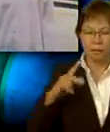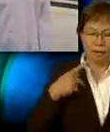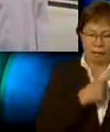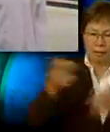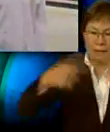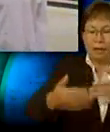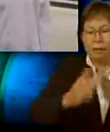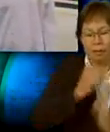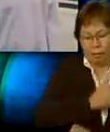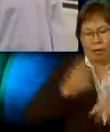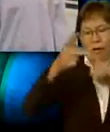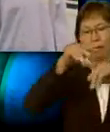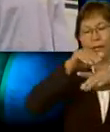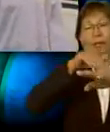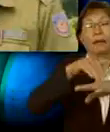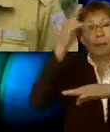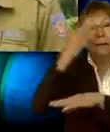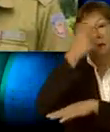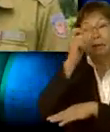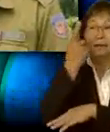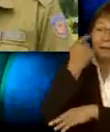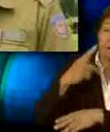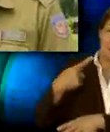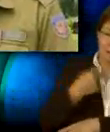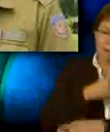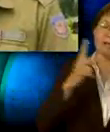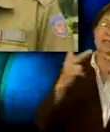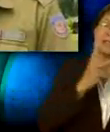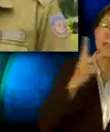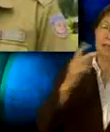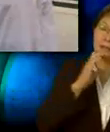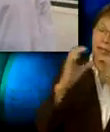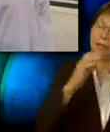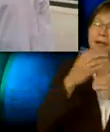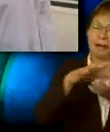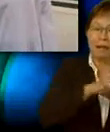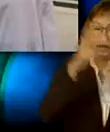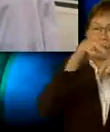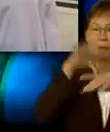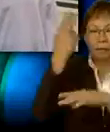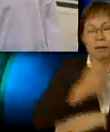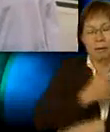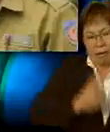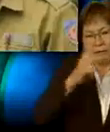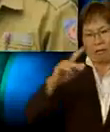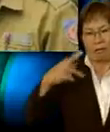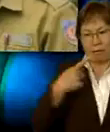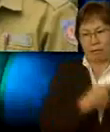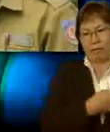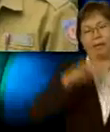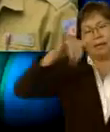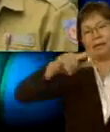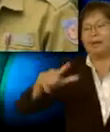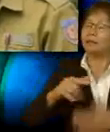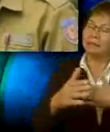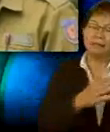Datang nak minta maaf kepada Pak Cik sebab tadi kami bercakap kasar kepada Pak Cik. Maafkan kami. Yalah,